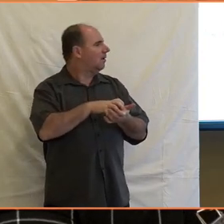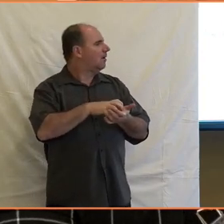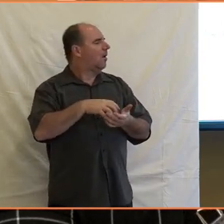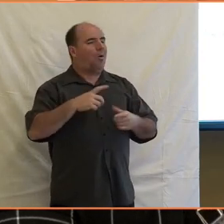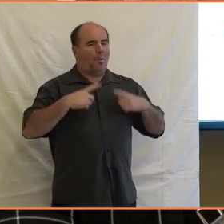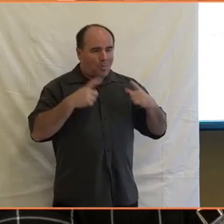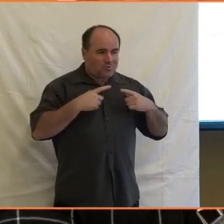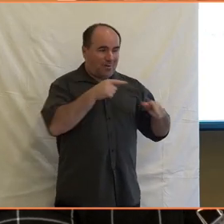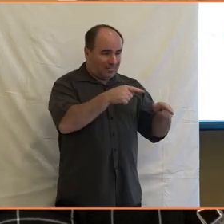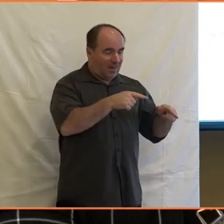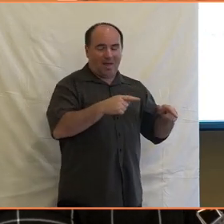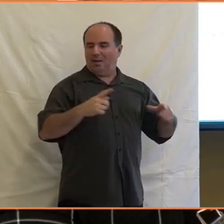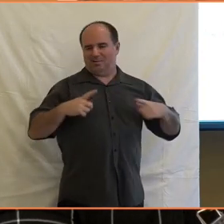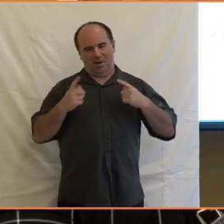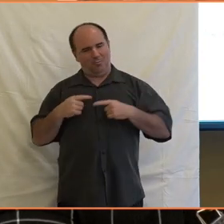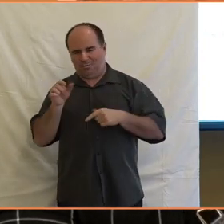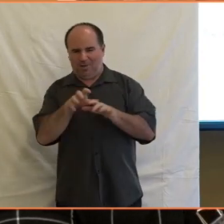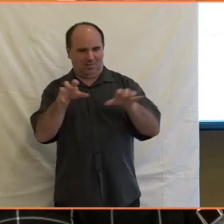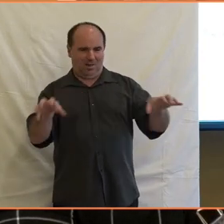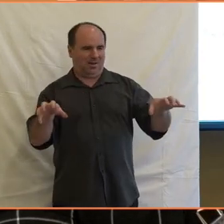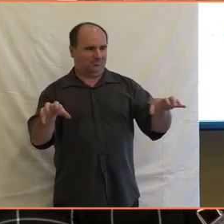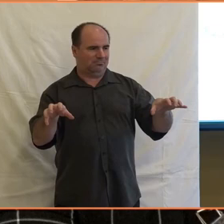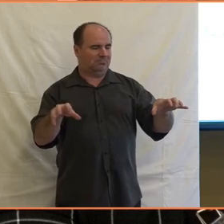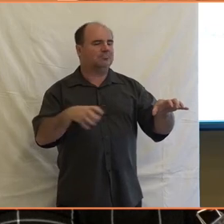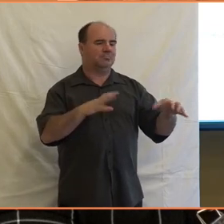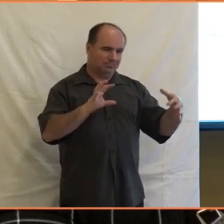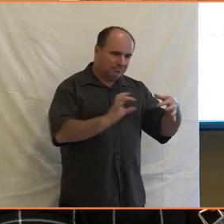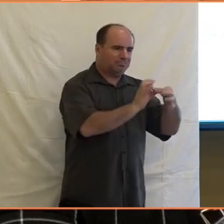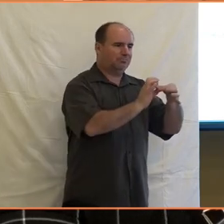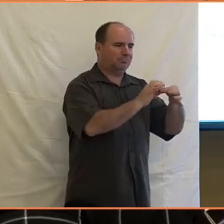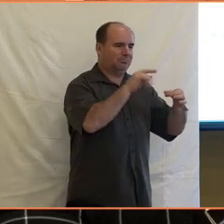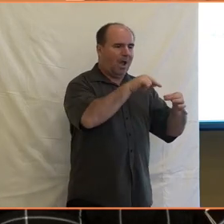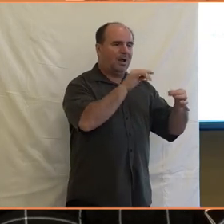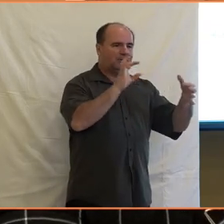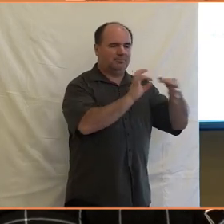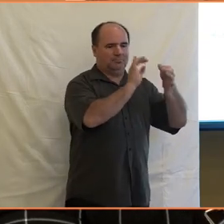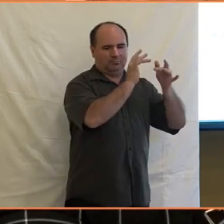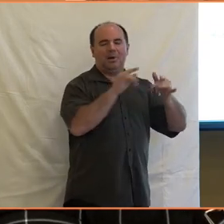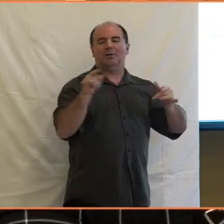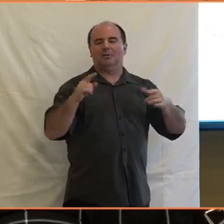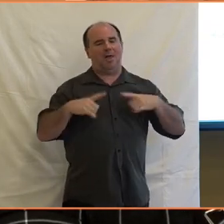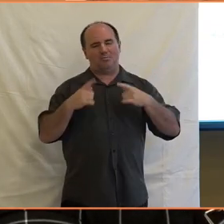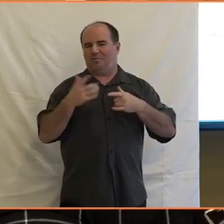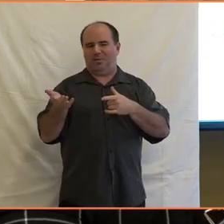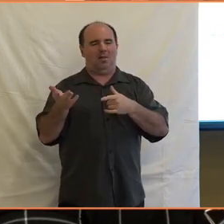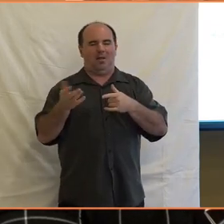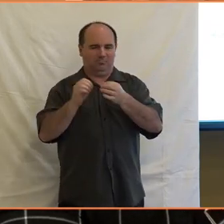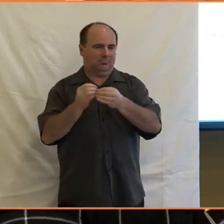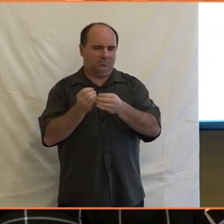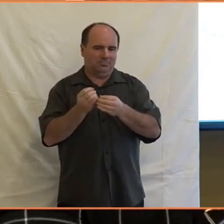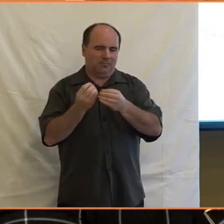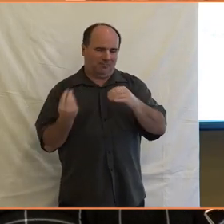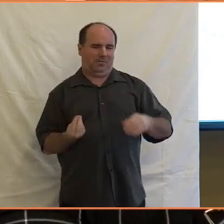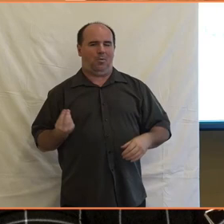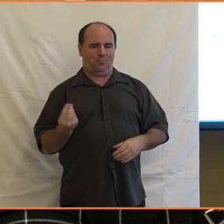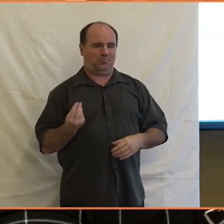a neuživatelé, tak jsme viděli, že v České republice se to číslo, ten poměr uživatelů v